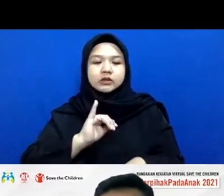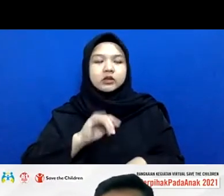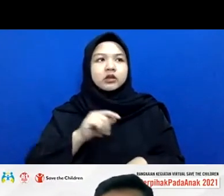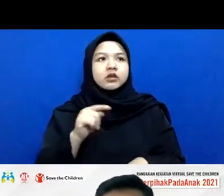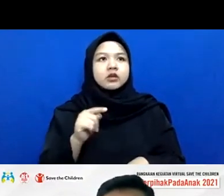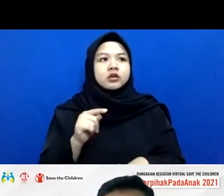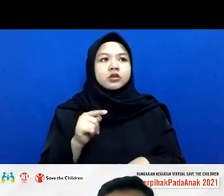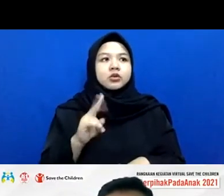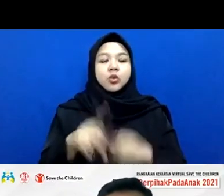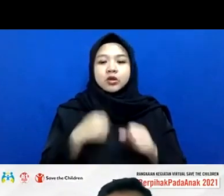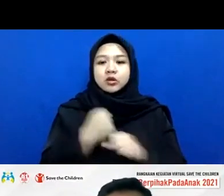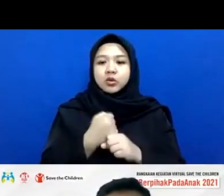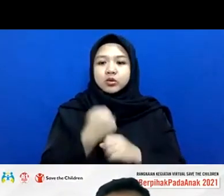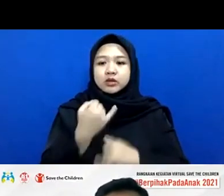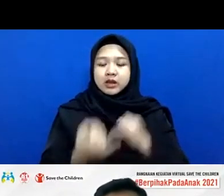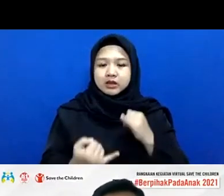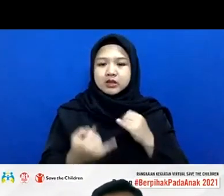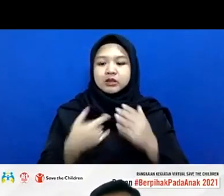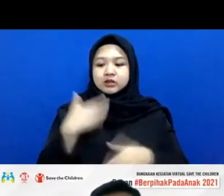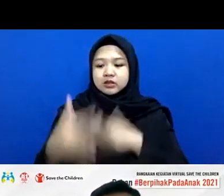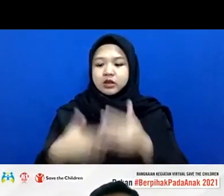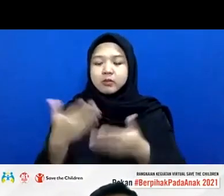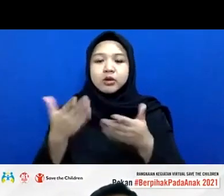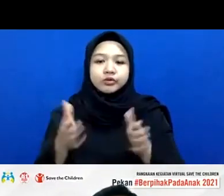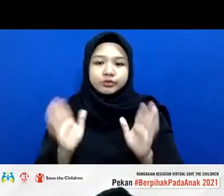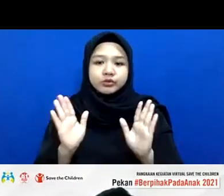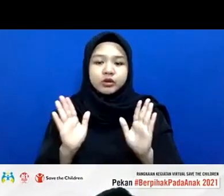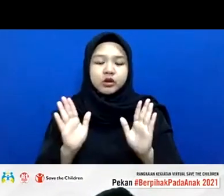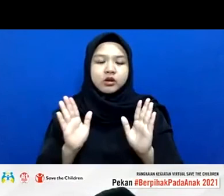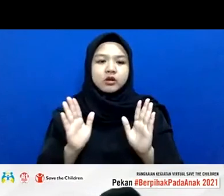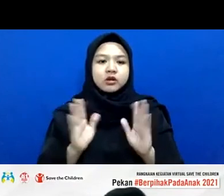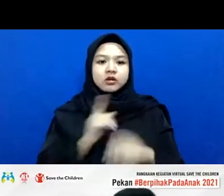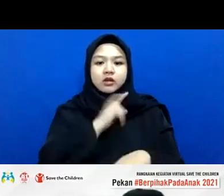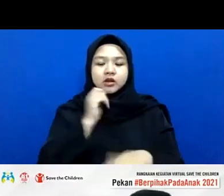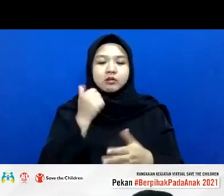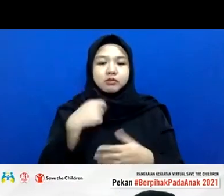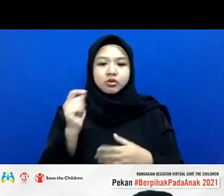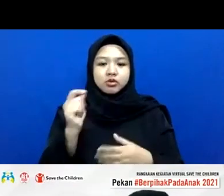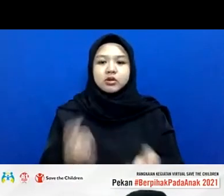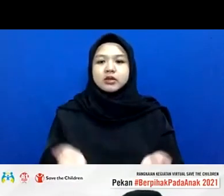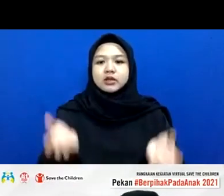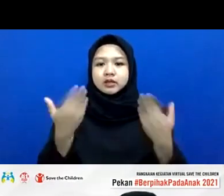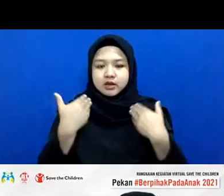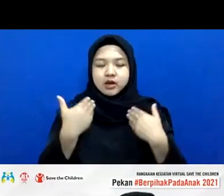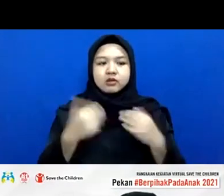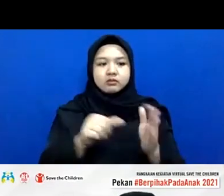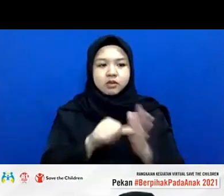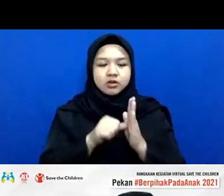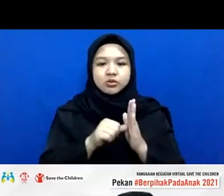2 tahun terakhir ini sudah diterapkan. Nah, dan ternyata meringankan betul, meringankan dan sangat membantu.